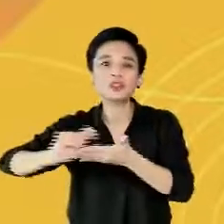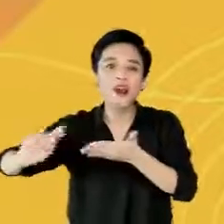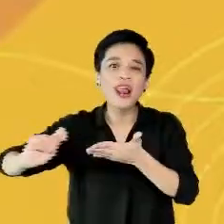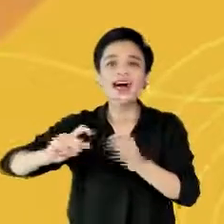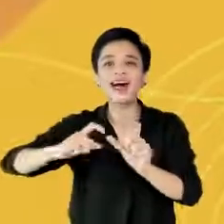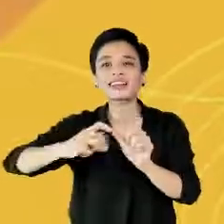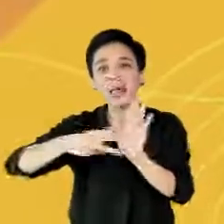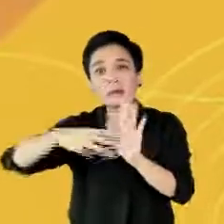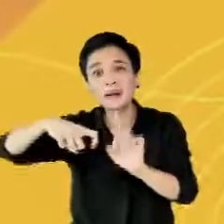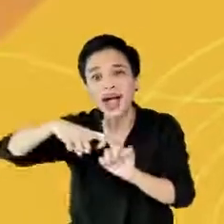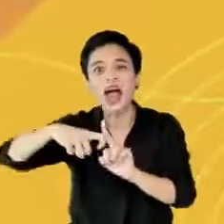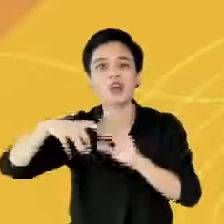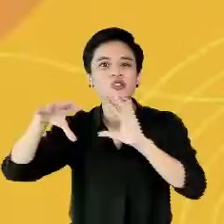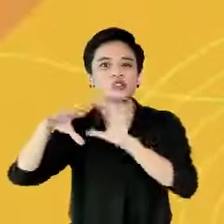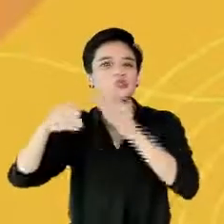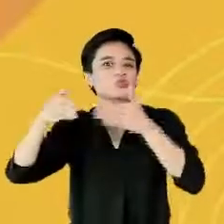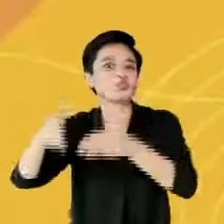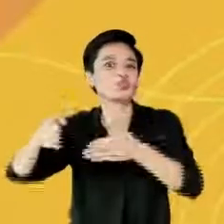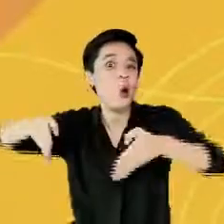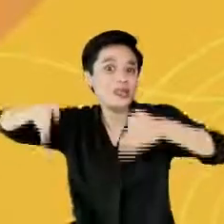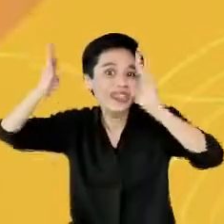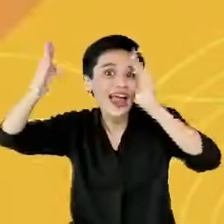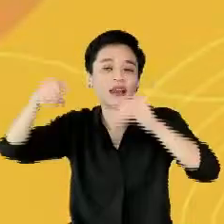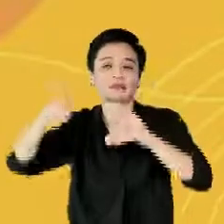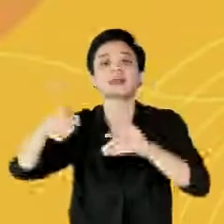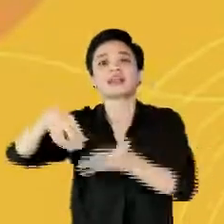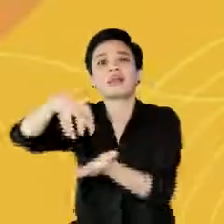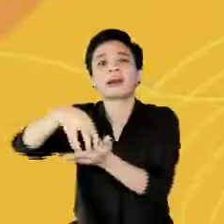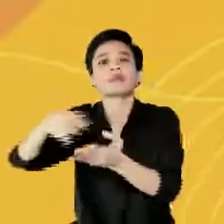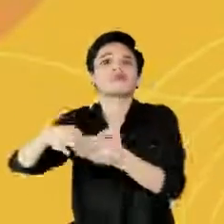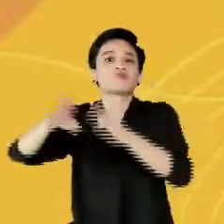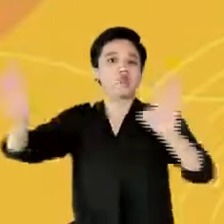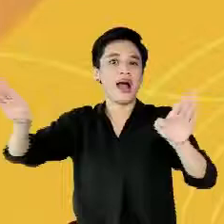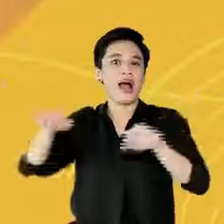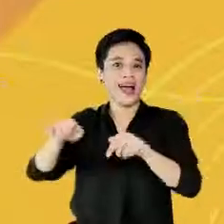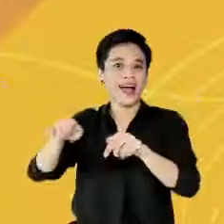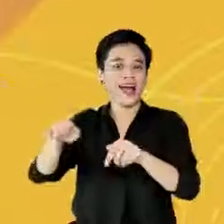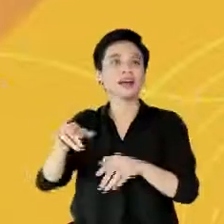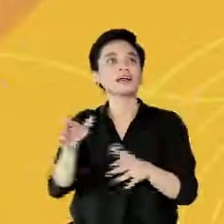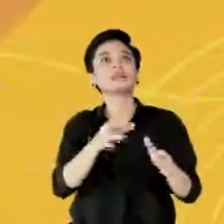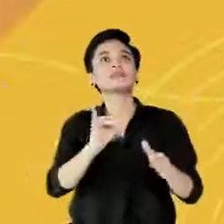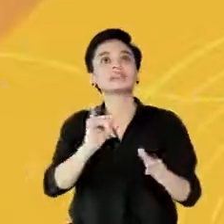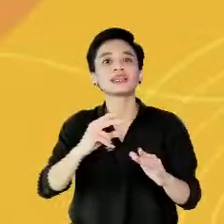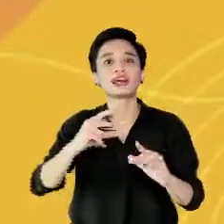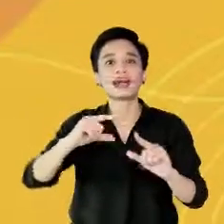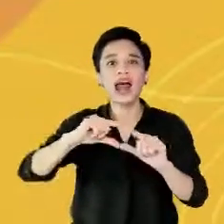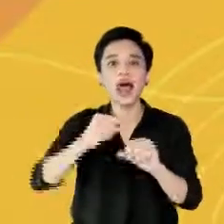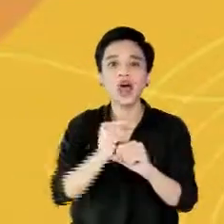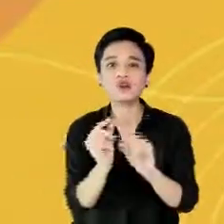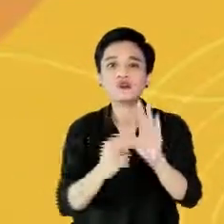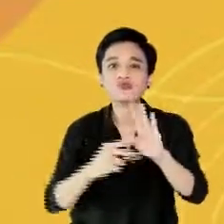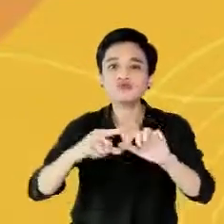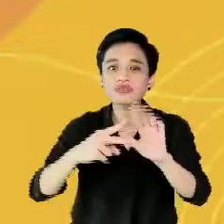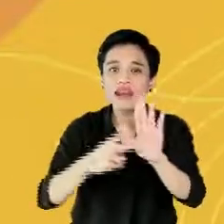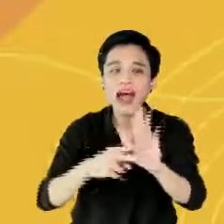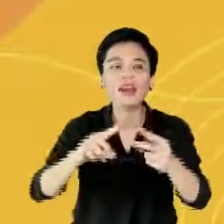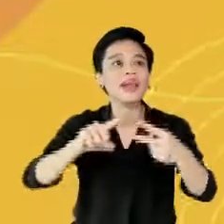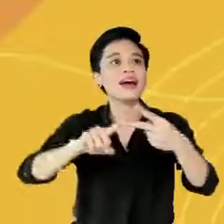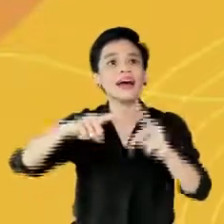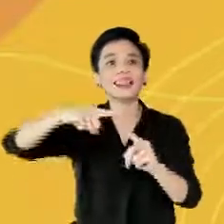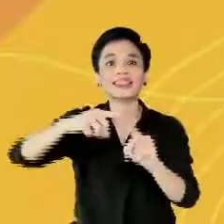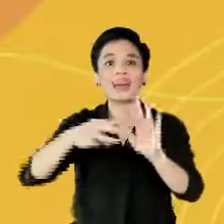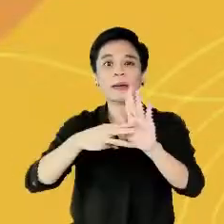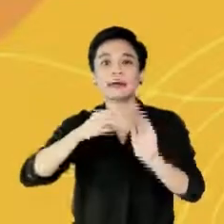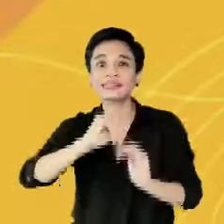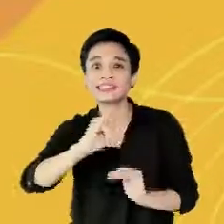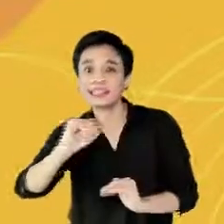mengelola hotel yang kita juga siapkan terjadi wisma di Ragunan wisma di Taman Mini ada suatu di Padasuka kita